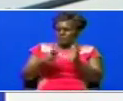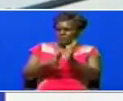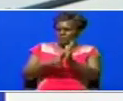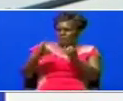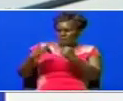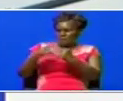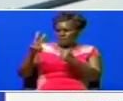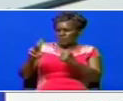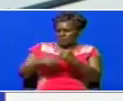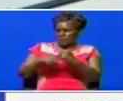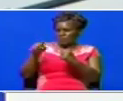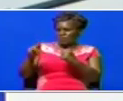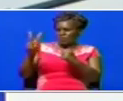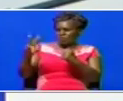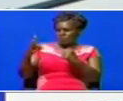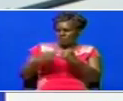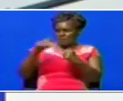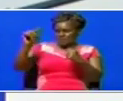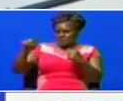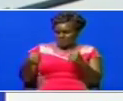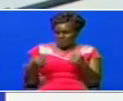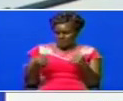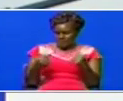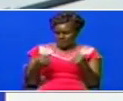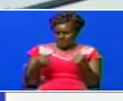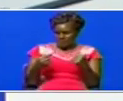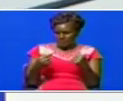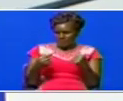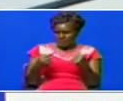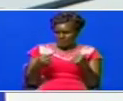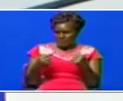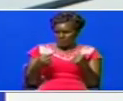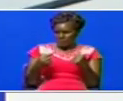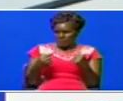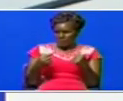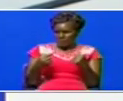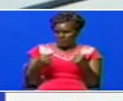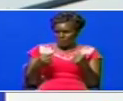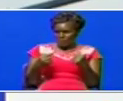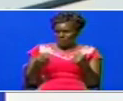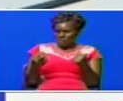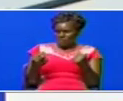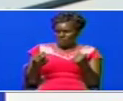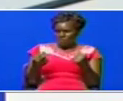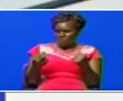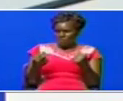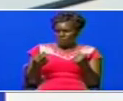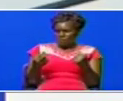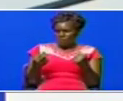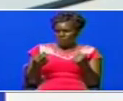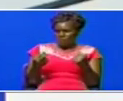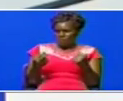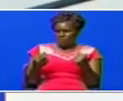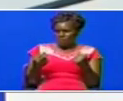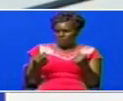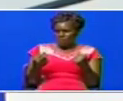86.82%. Shire, Registered voters,